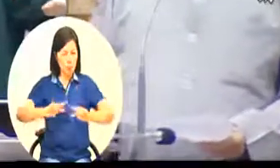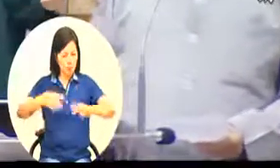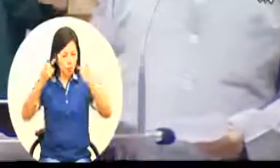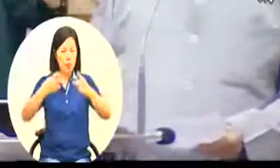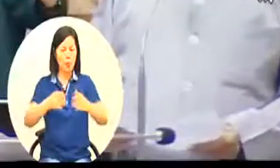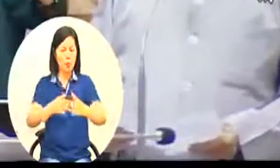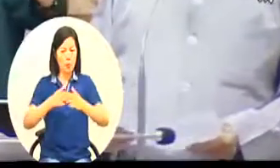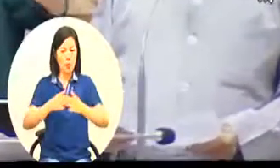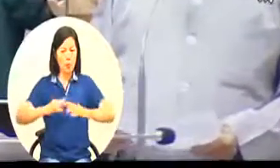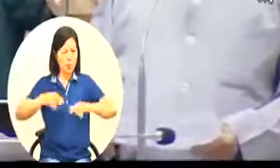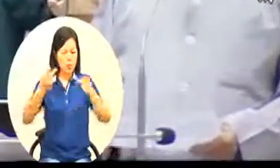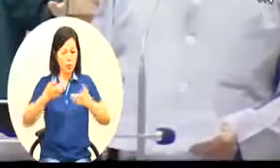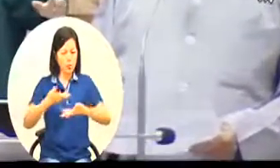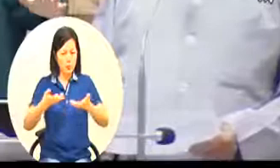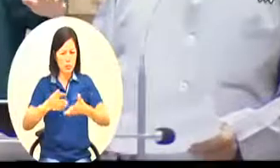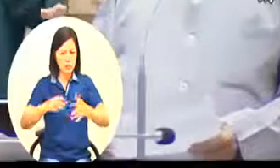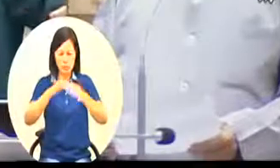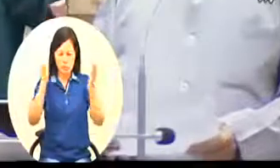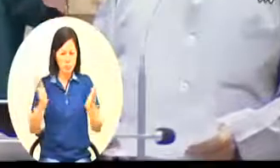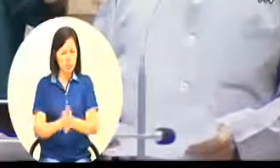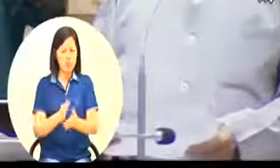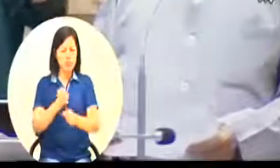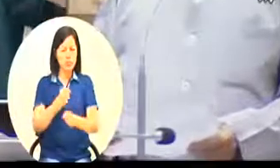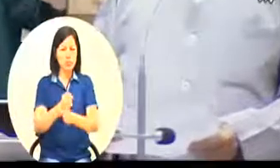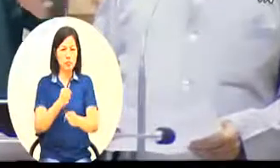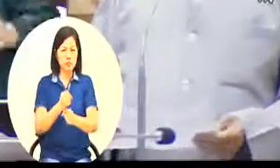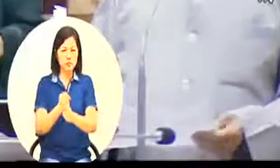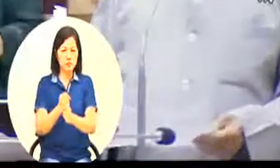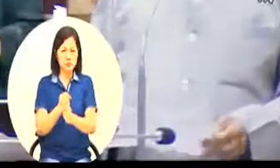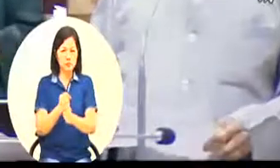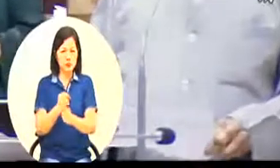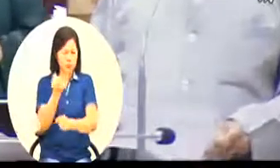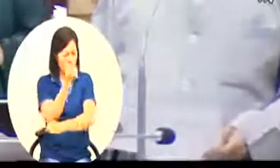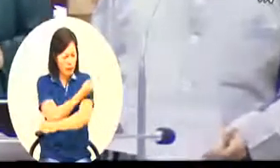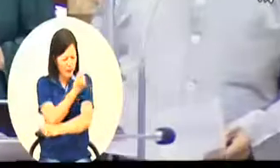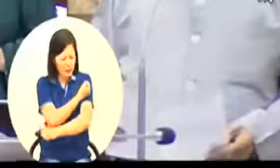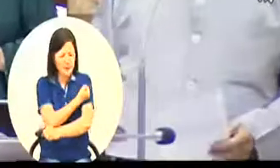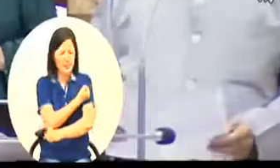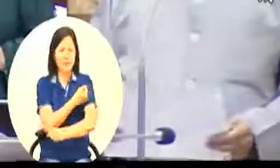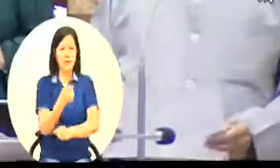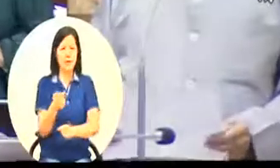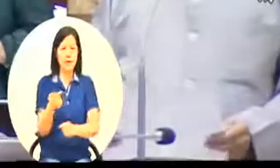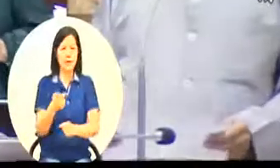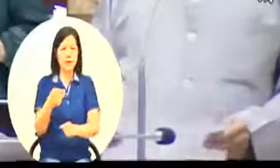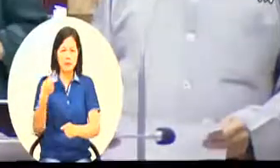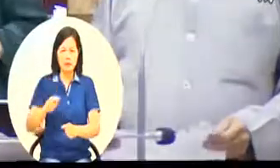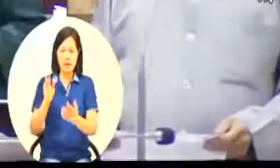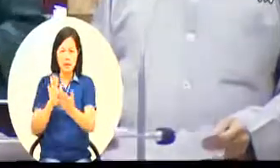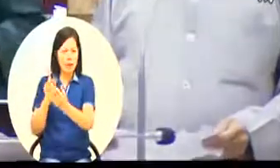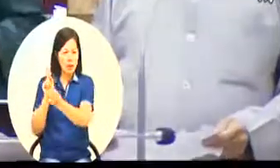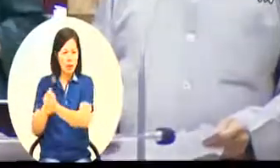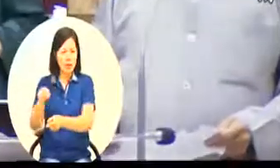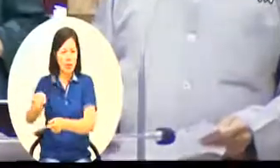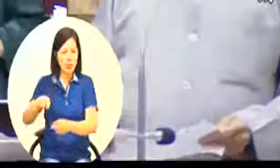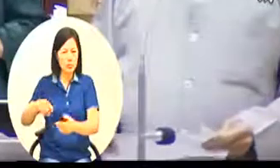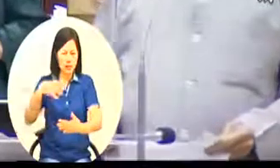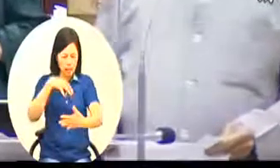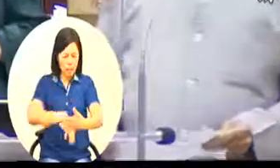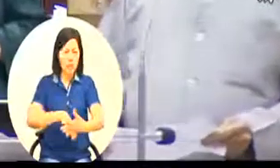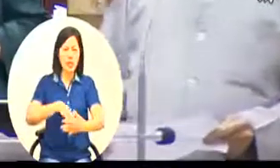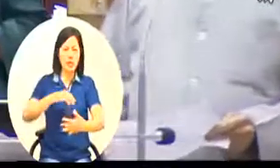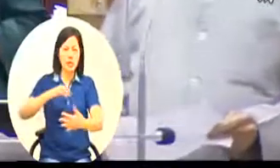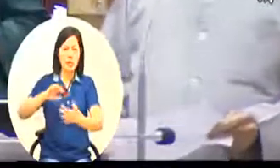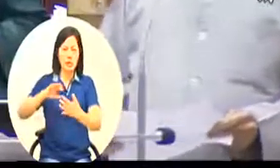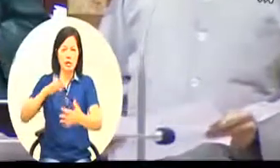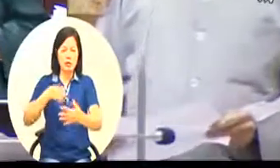爱改革问题都做甲呢，会使讲真辛苦。啊，你一方面爱阁面对对内，啊，变总统